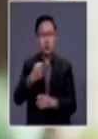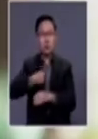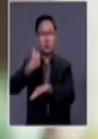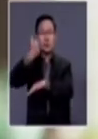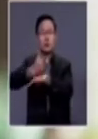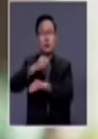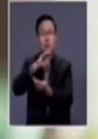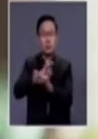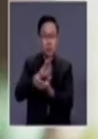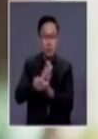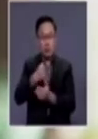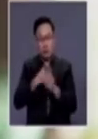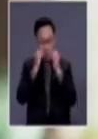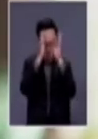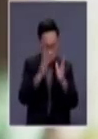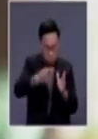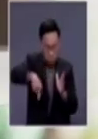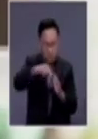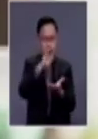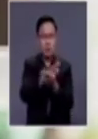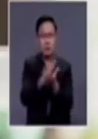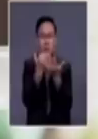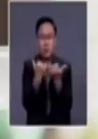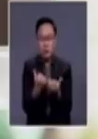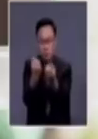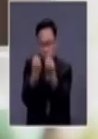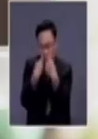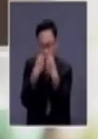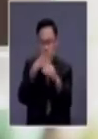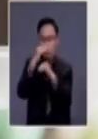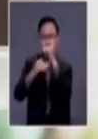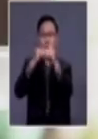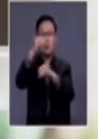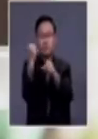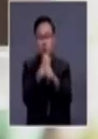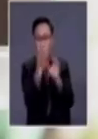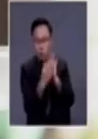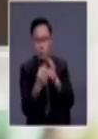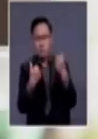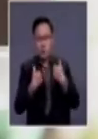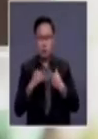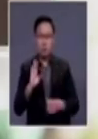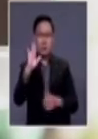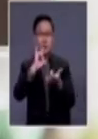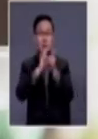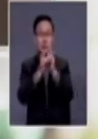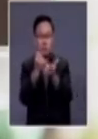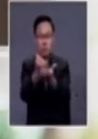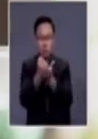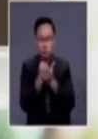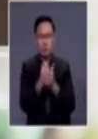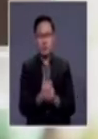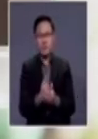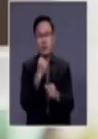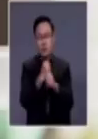แล้วก็ส่วนตัวของคุณครูนะคะตอนนี้ก็ได้รับการพัฒนานะคะจากกลุ่มเซ็นทรัลที่พัฒนาในส่วน